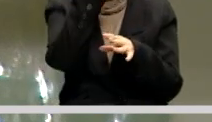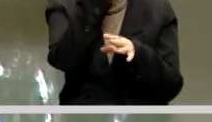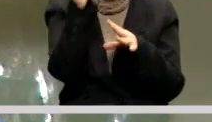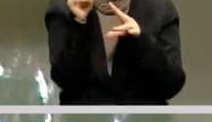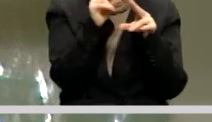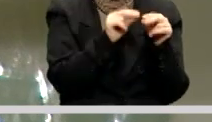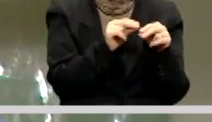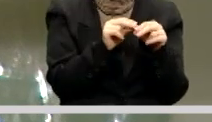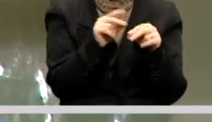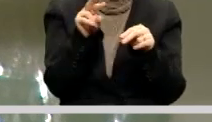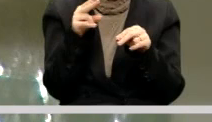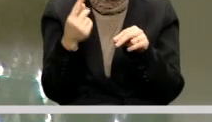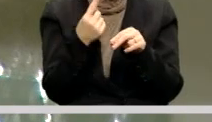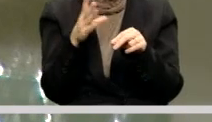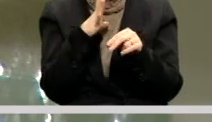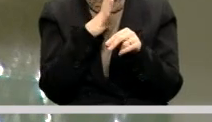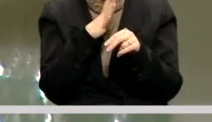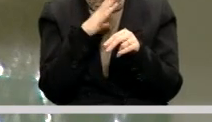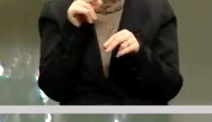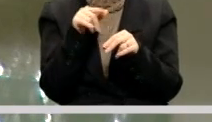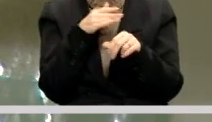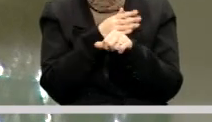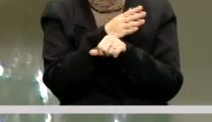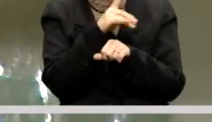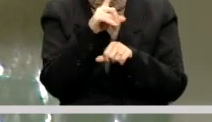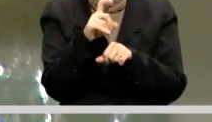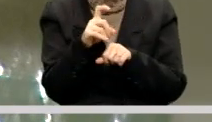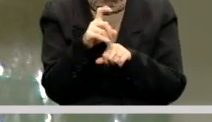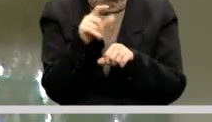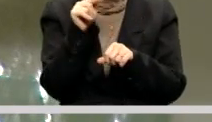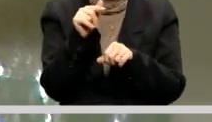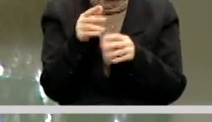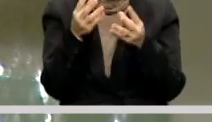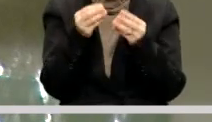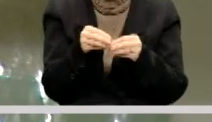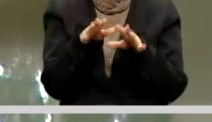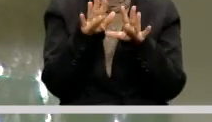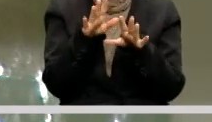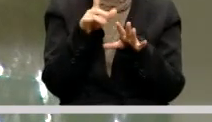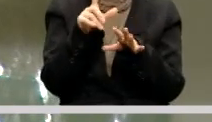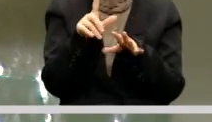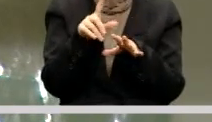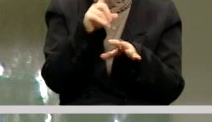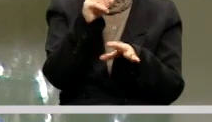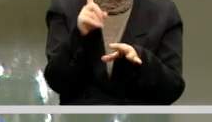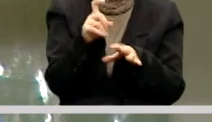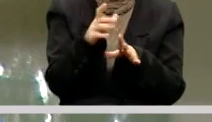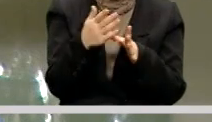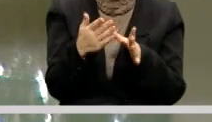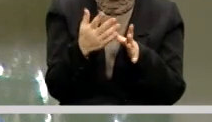onu istiyor? Yoksa bu aslında yani olmaması gereken bir şey ama biz kendimizi ona inandırıyor muyuz? Nasıl